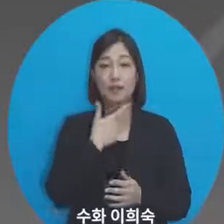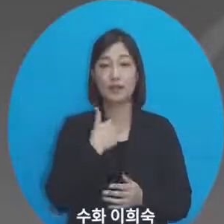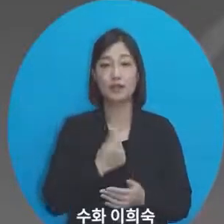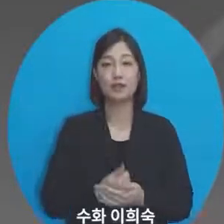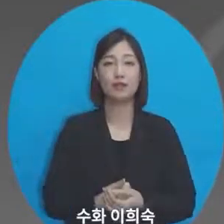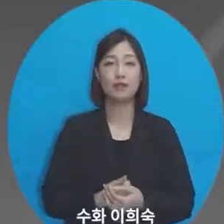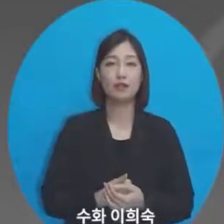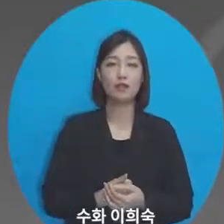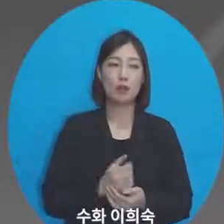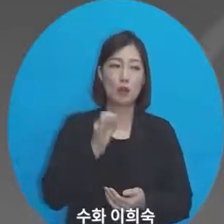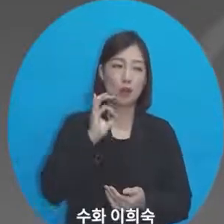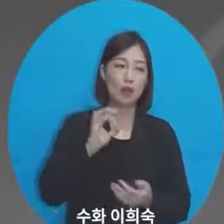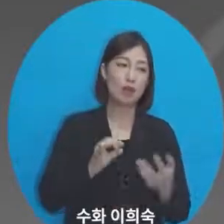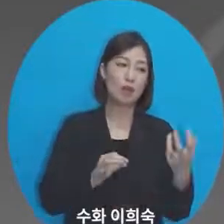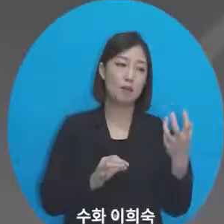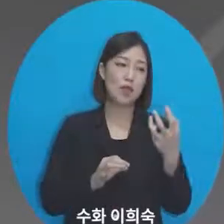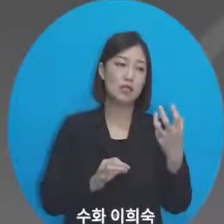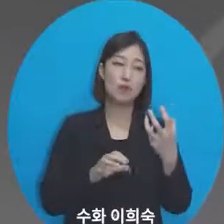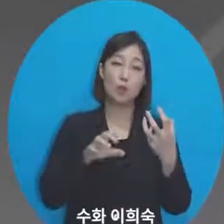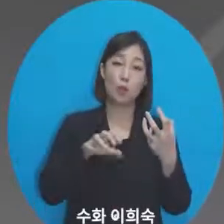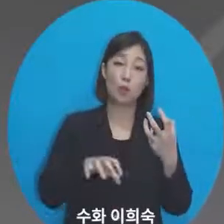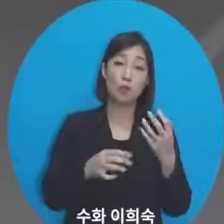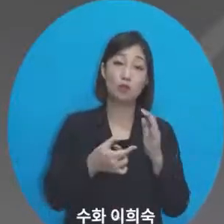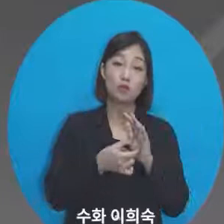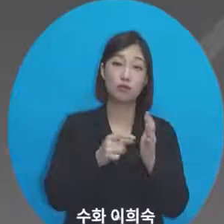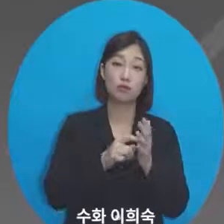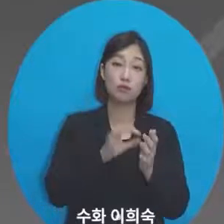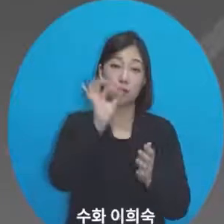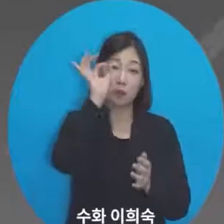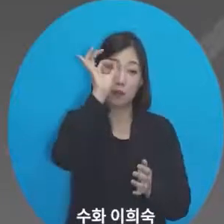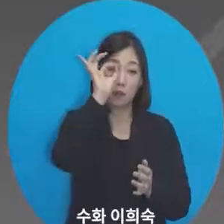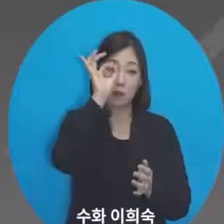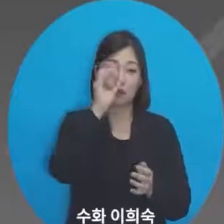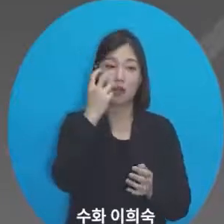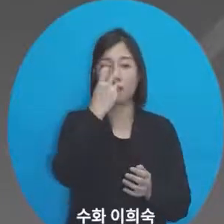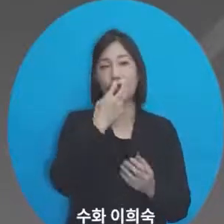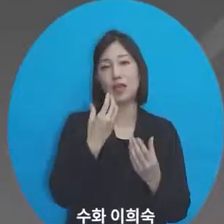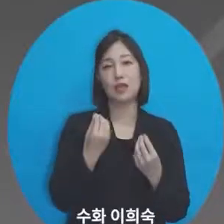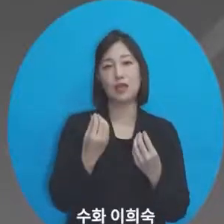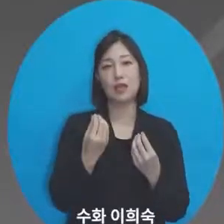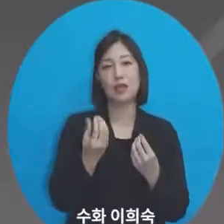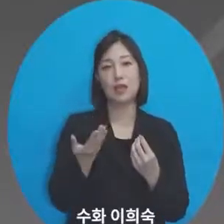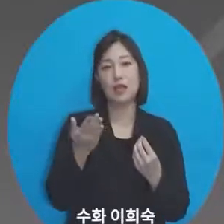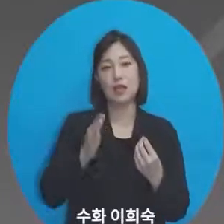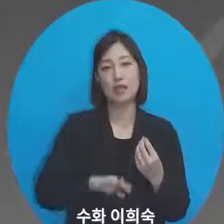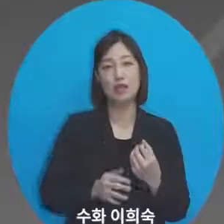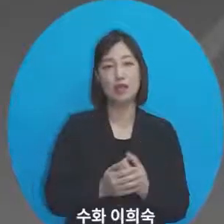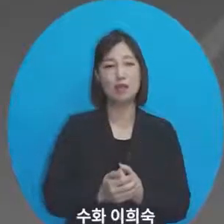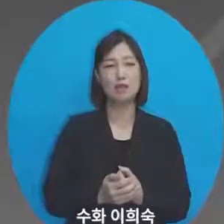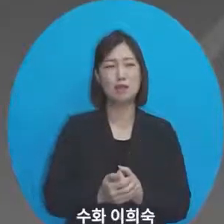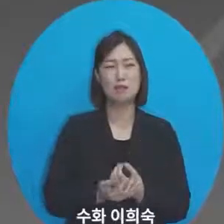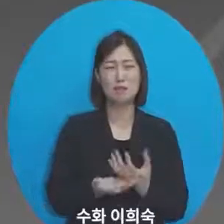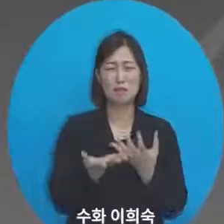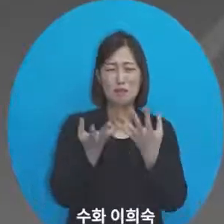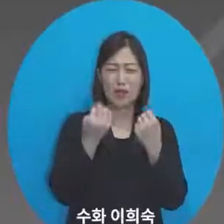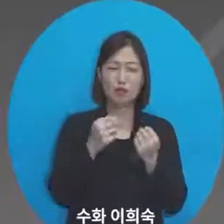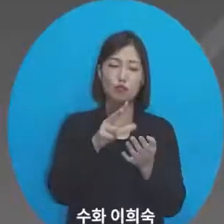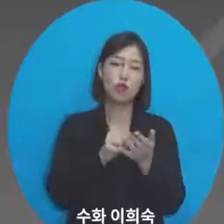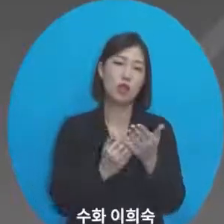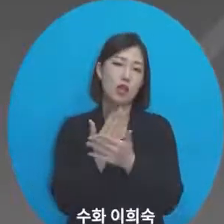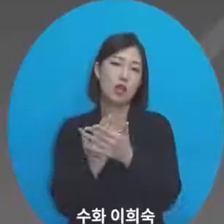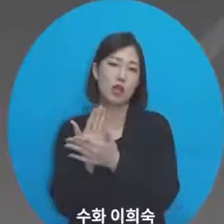정도 점검을 하였는데, 보호구역 한 개소당 10개소 이상의 문제가 좀 발생하여서